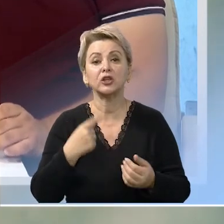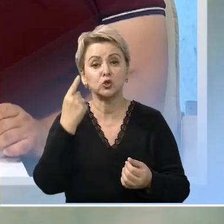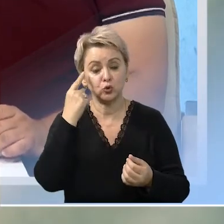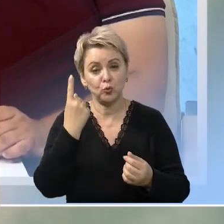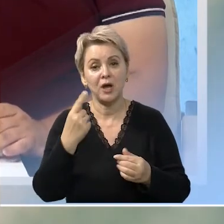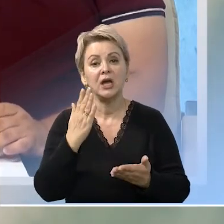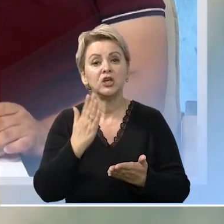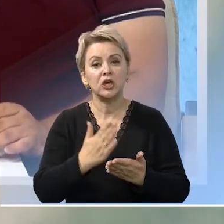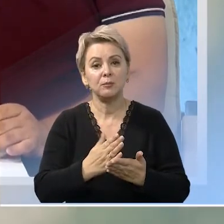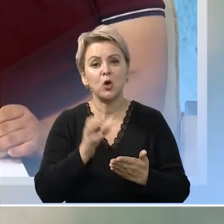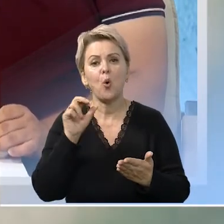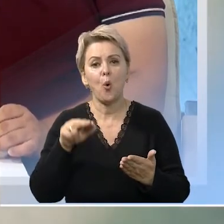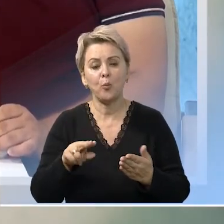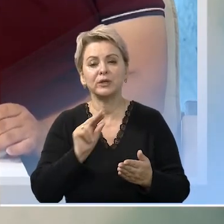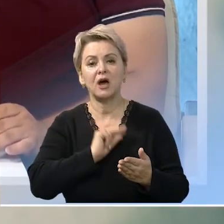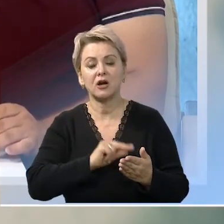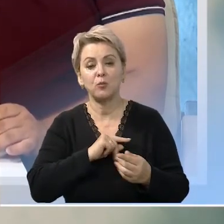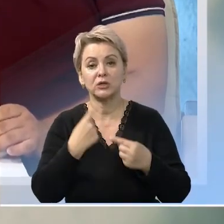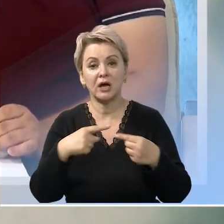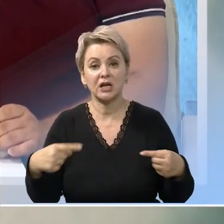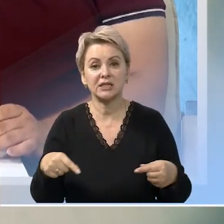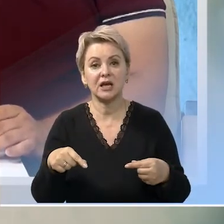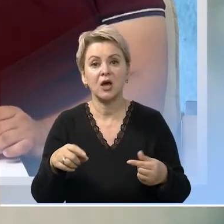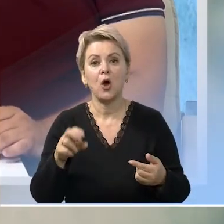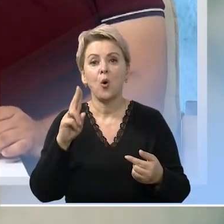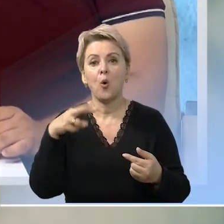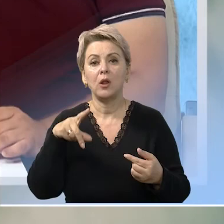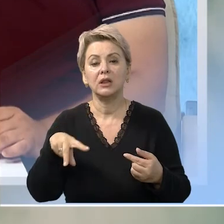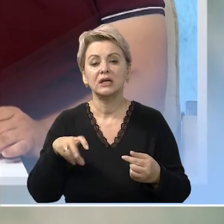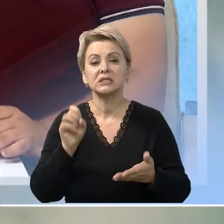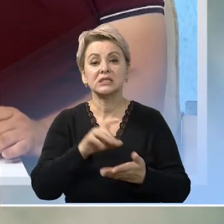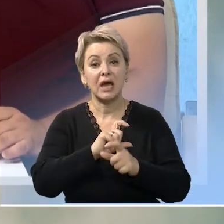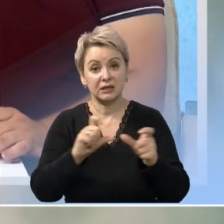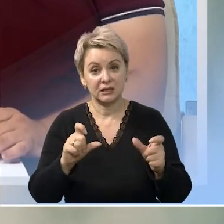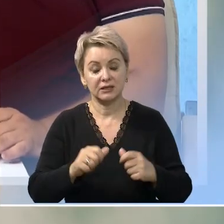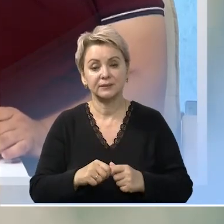я даже думаю, что имеющие опыт работы в различных колл-центрах.